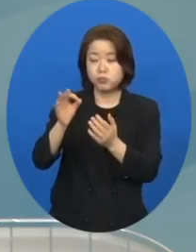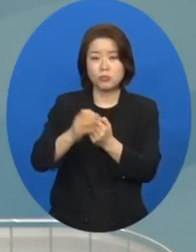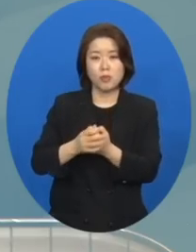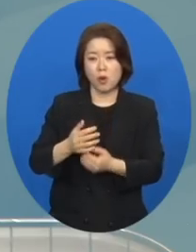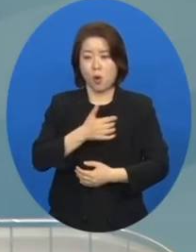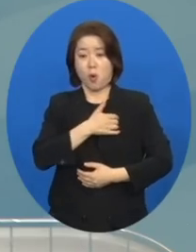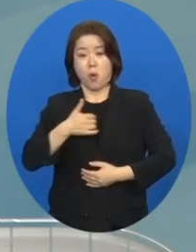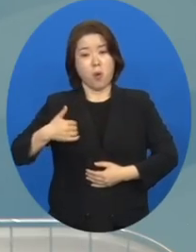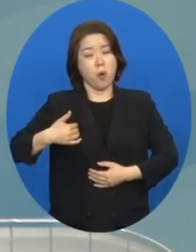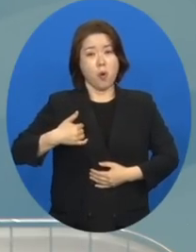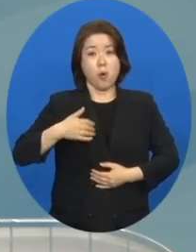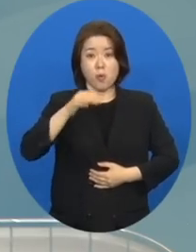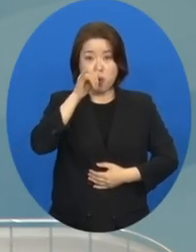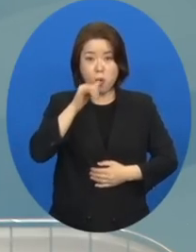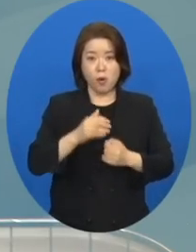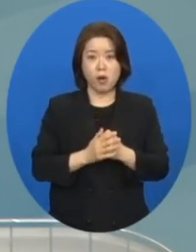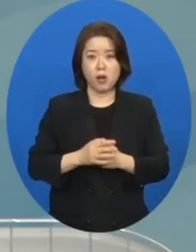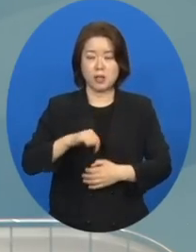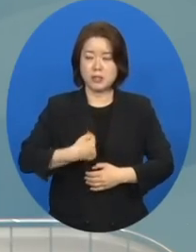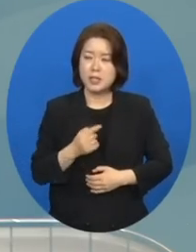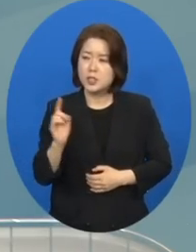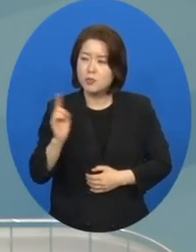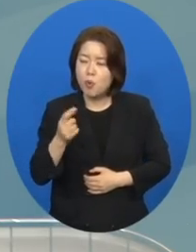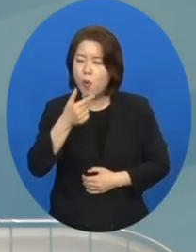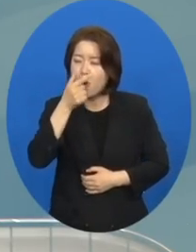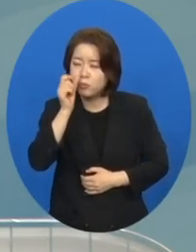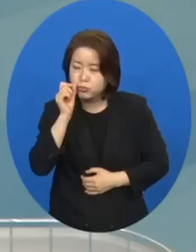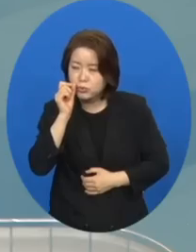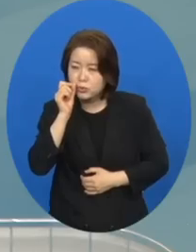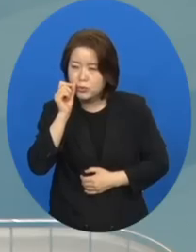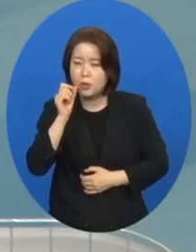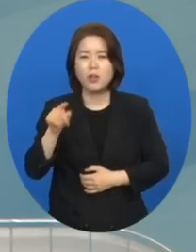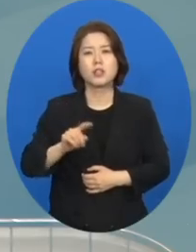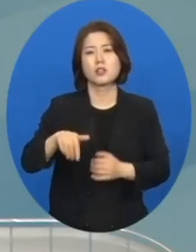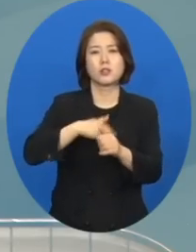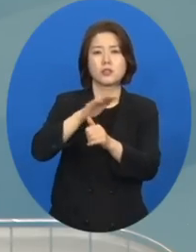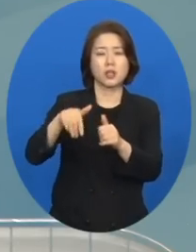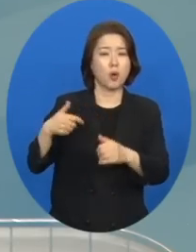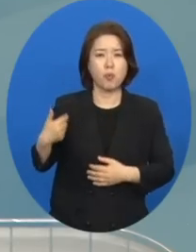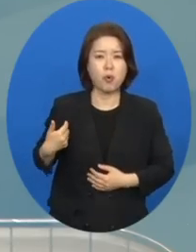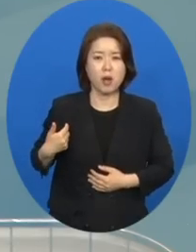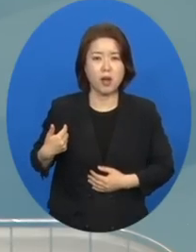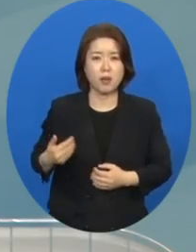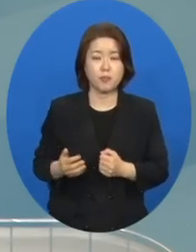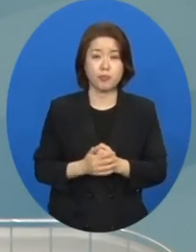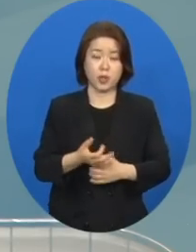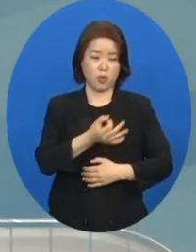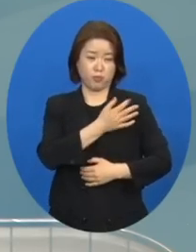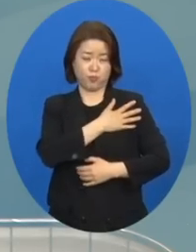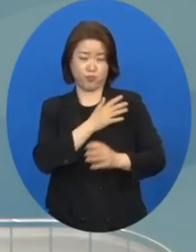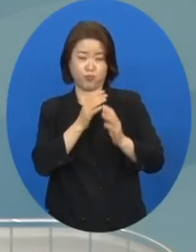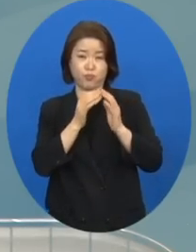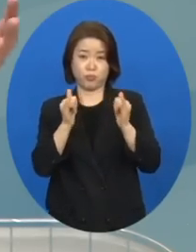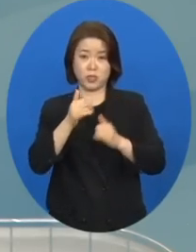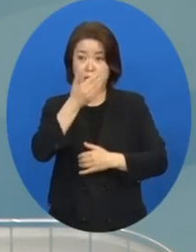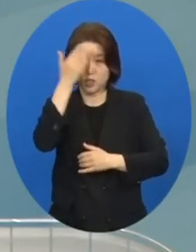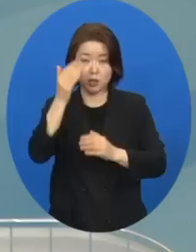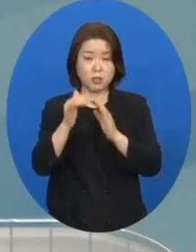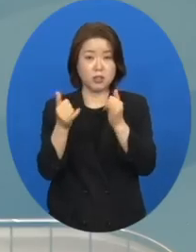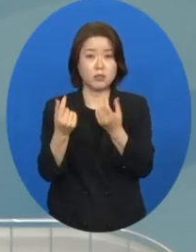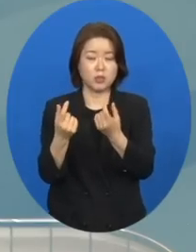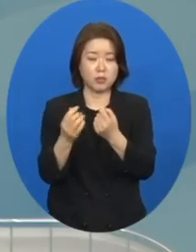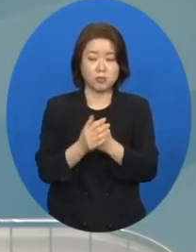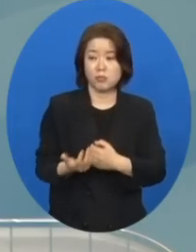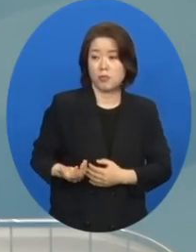데 자신에게 무엇이 부족한지 모르는 상황 그 부자 청년과 같이 가슴 것은 동우 맛